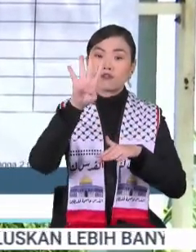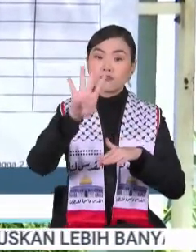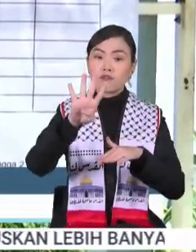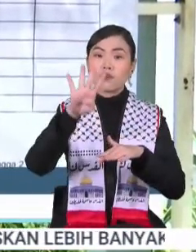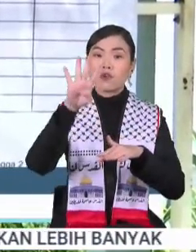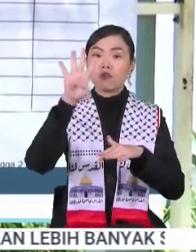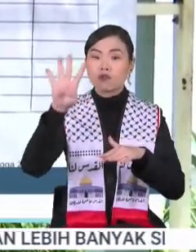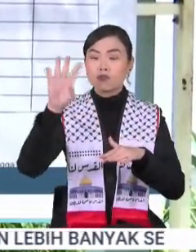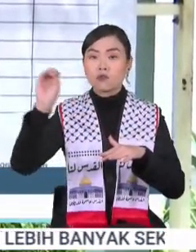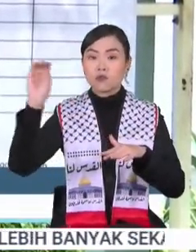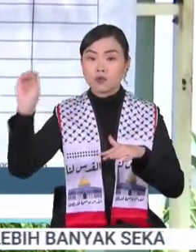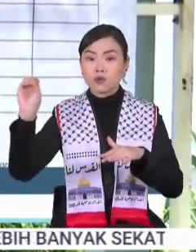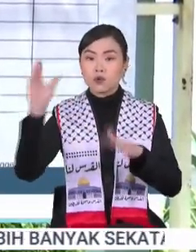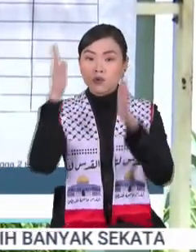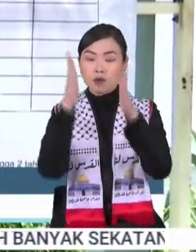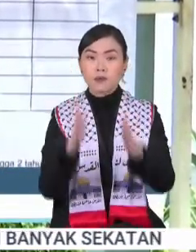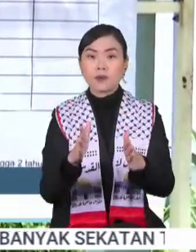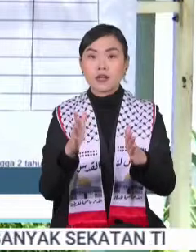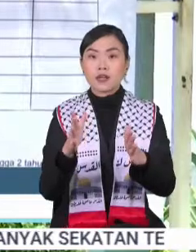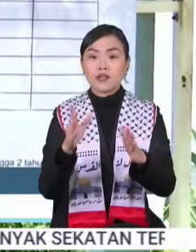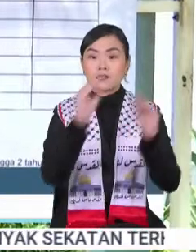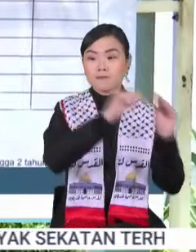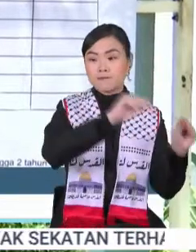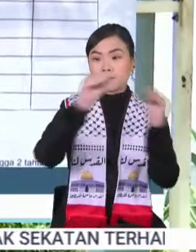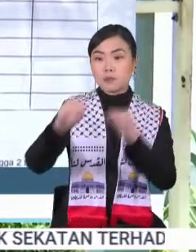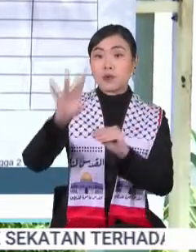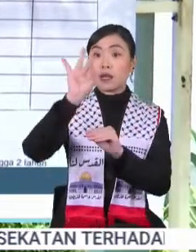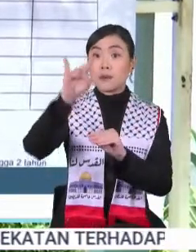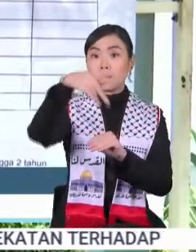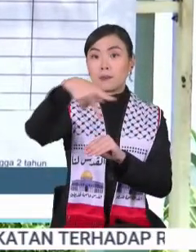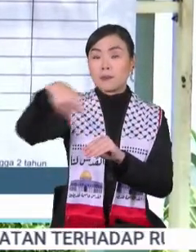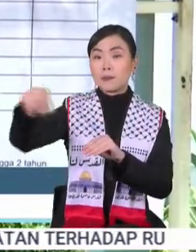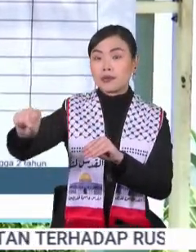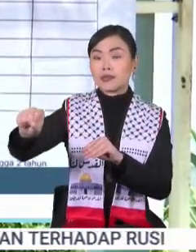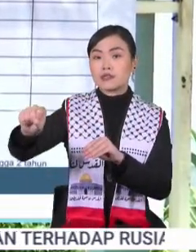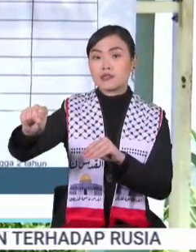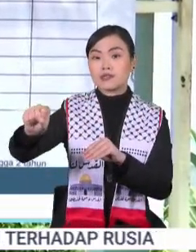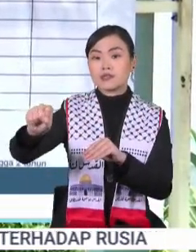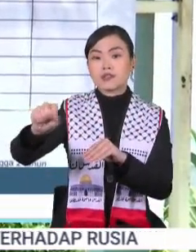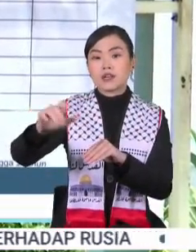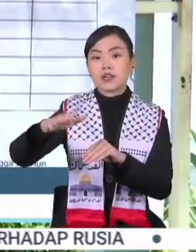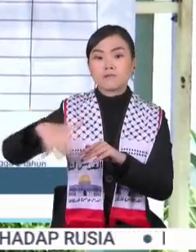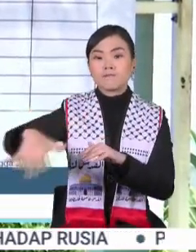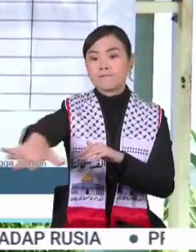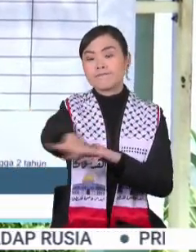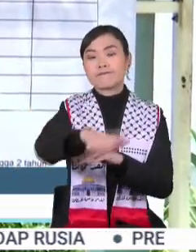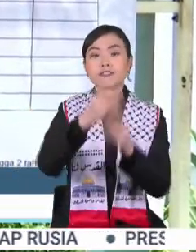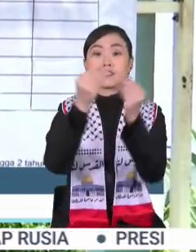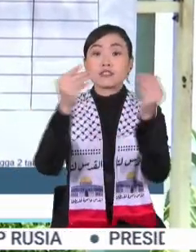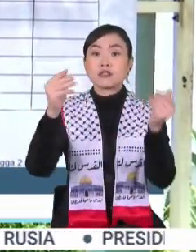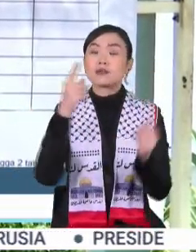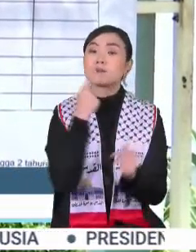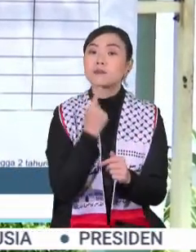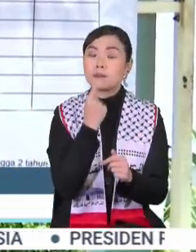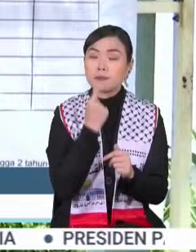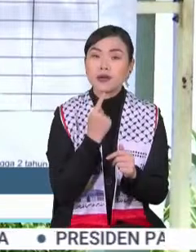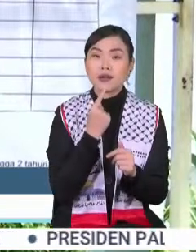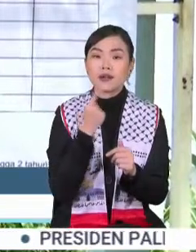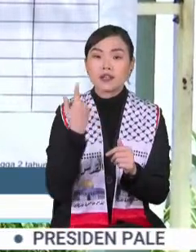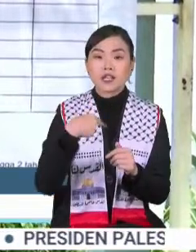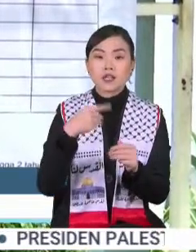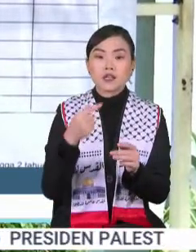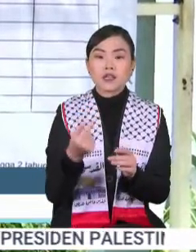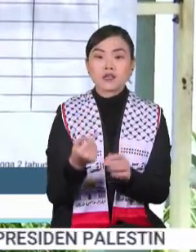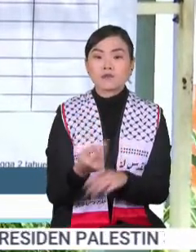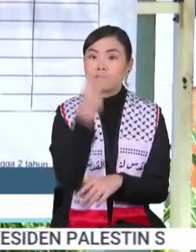400 orang pendudukjas banjir tempatkan di PPS di jajahan Tanah Merah sementara itu menurut laman